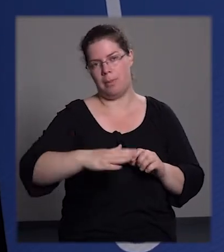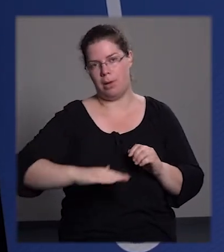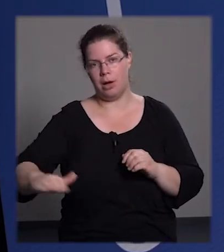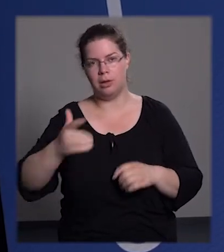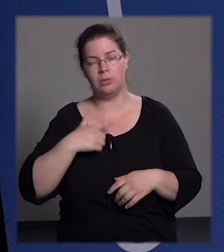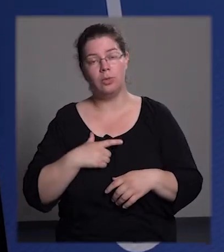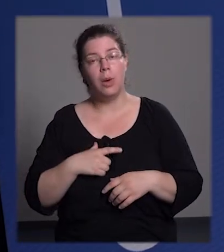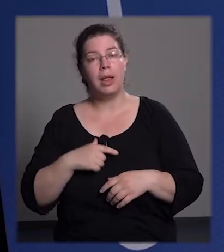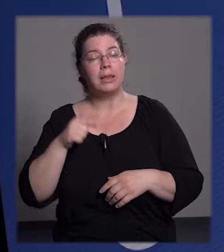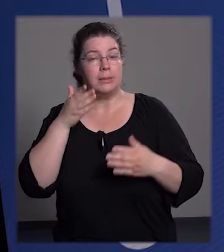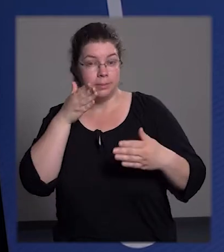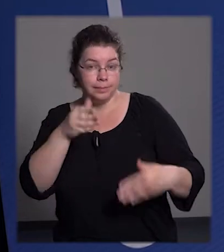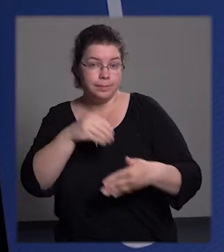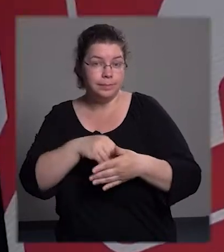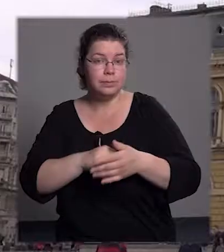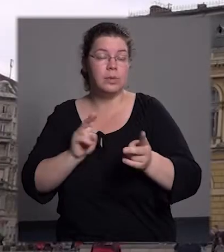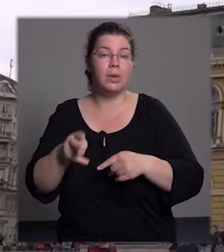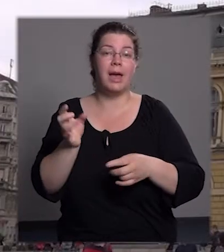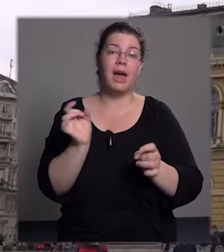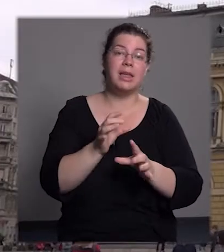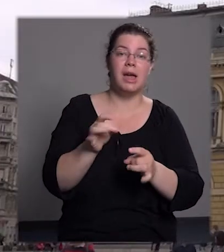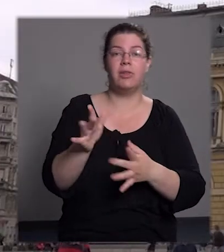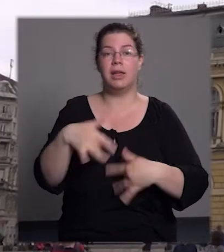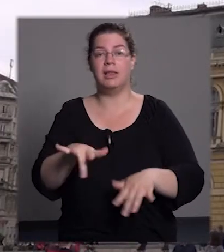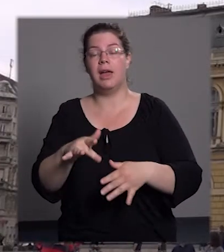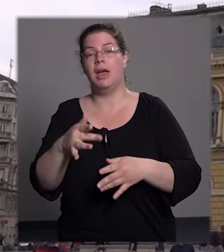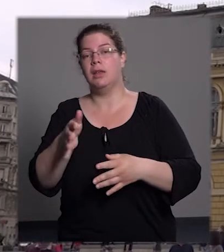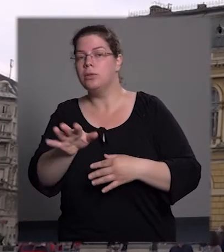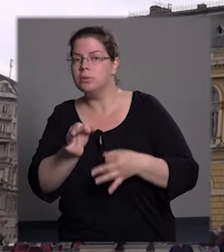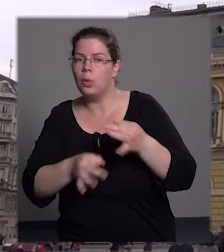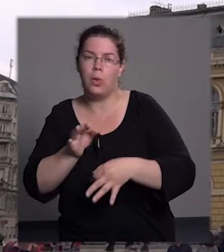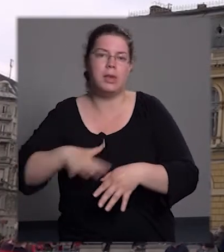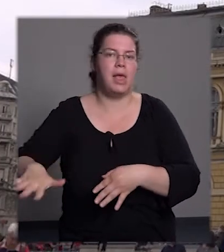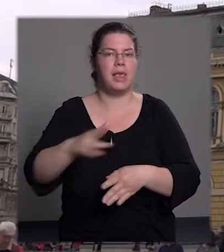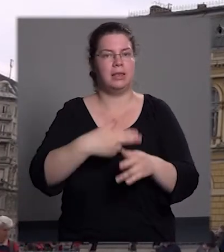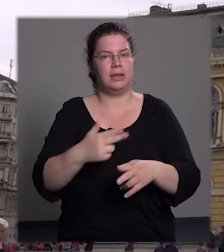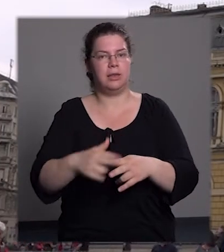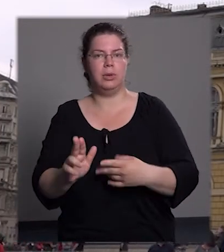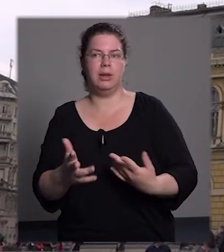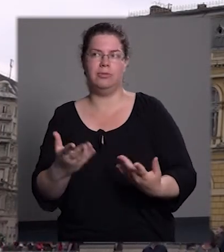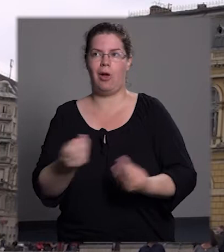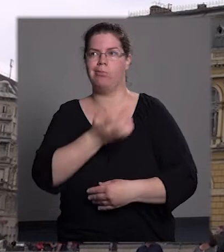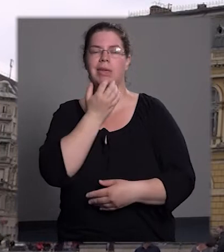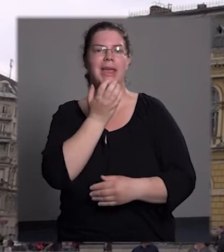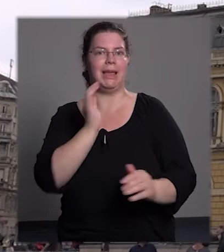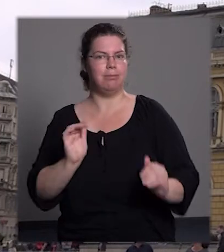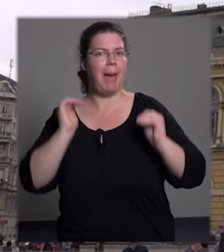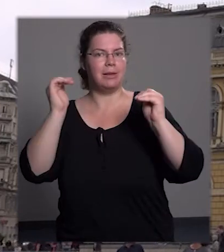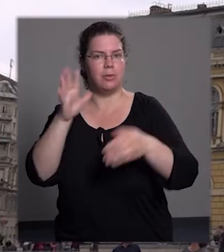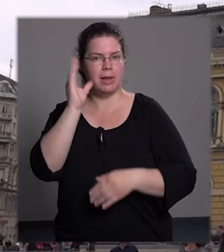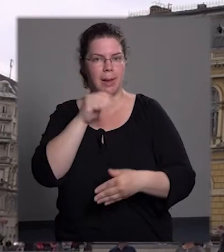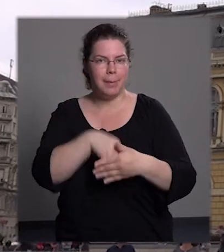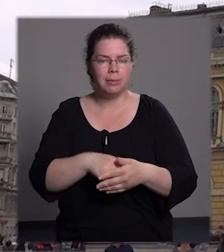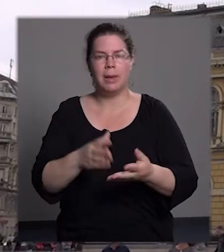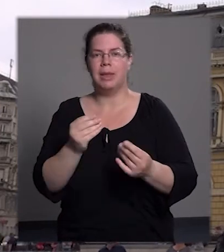és a környezetnek a tisztulása óhatatlanul is valamiféle igényt megnövel az emberekben, hogy mennyire jó